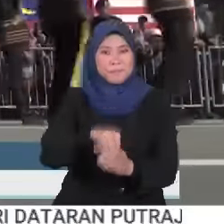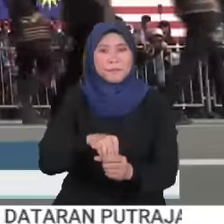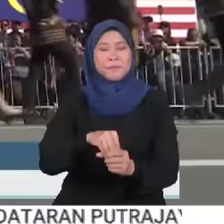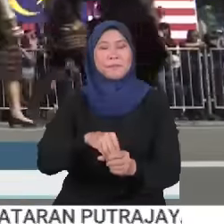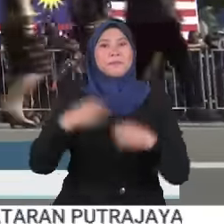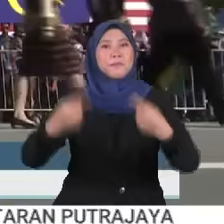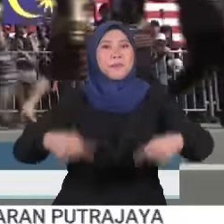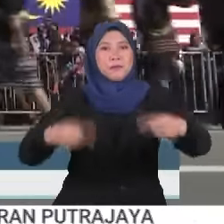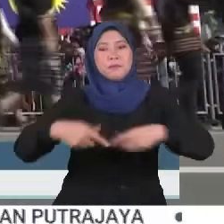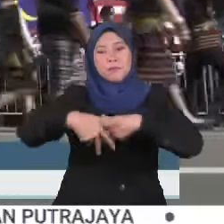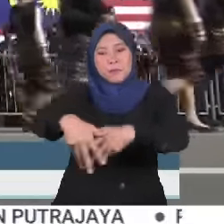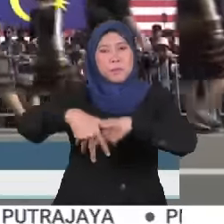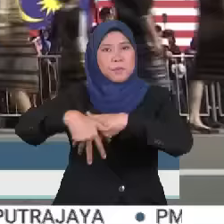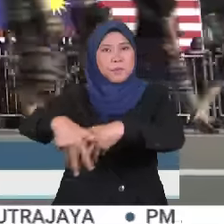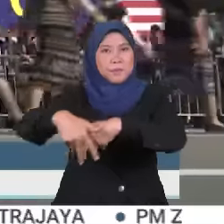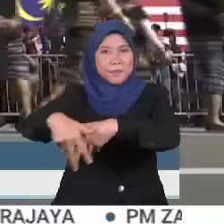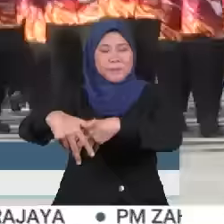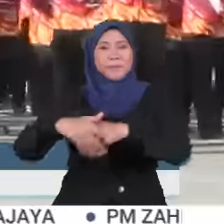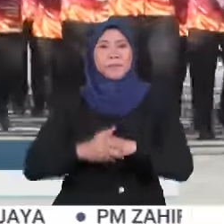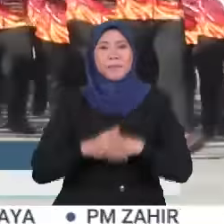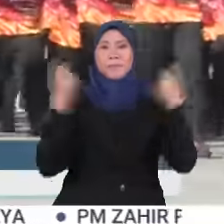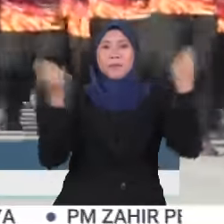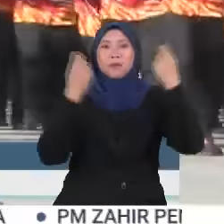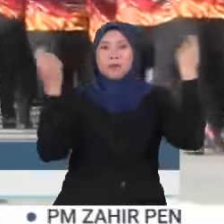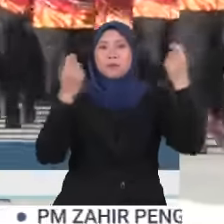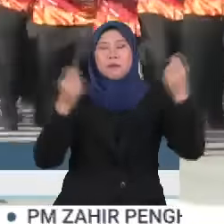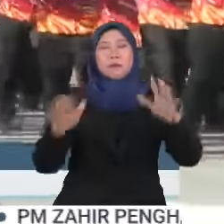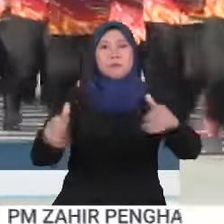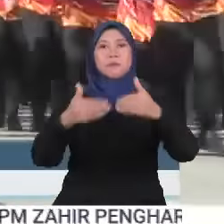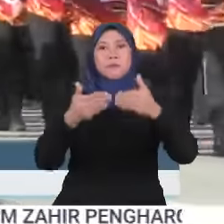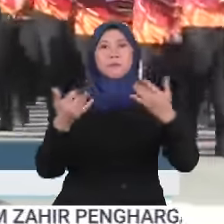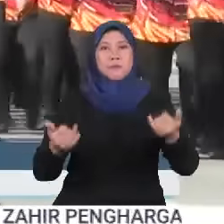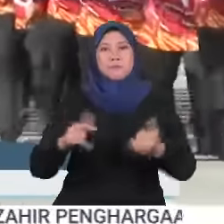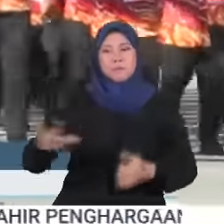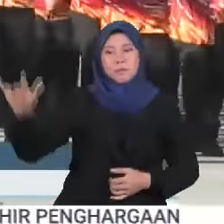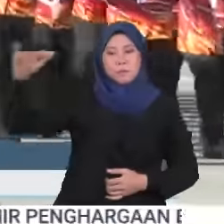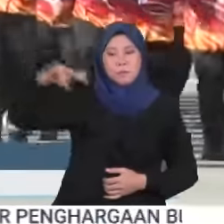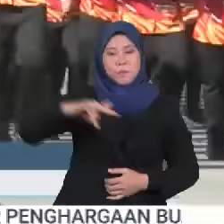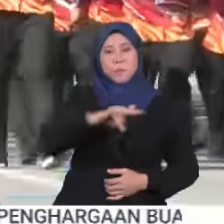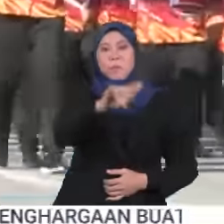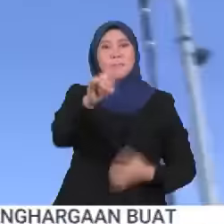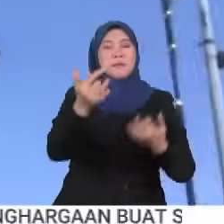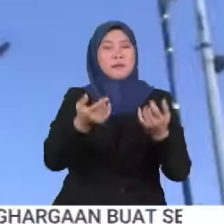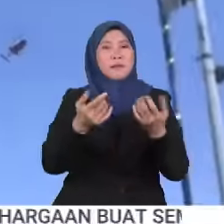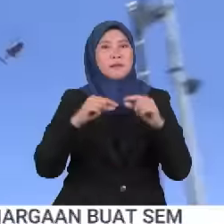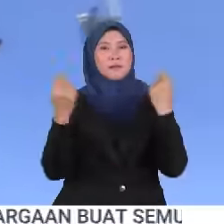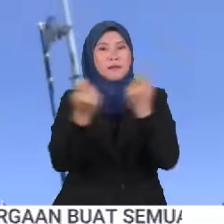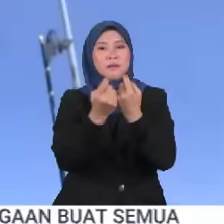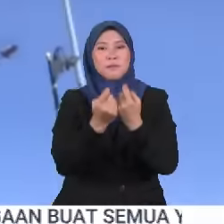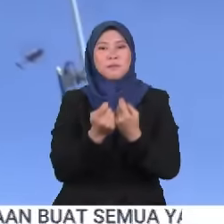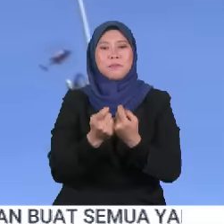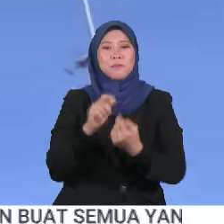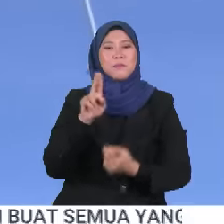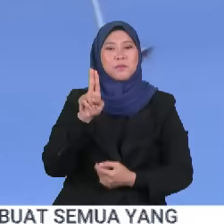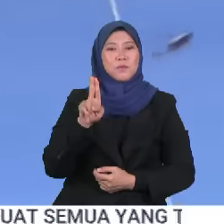dalam pertandingan perekan lalu acara sambutan ditutup dengan pertunjukan penerbangan lintas house daripada pasukan gerakan